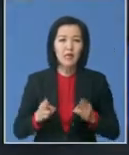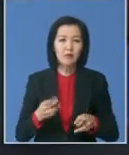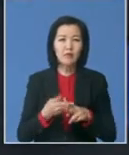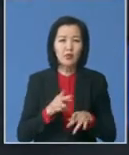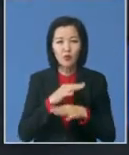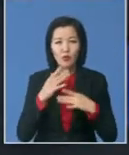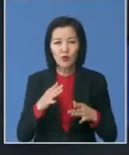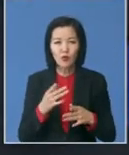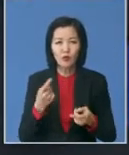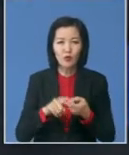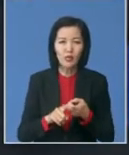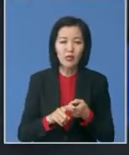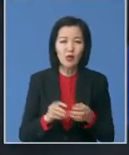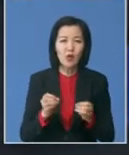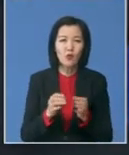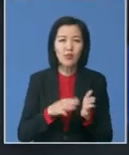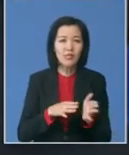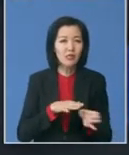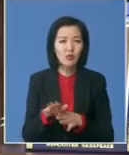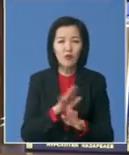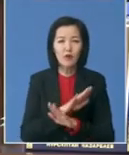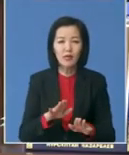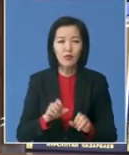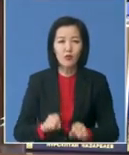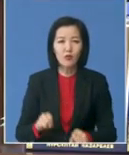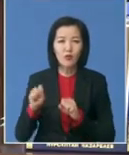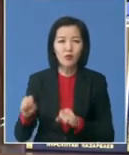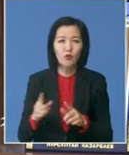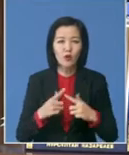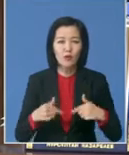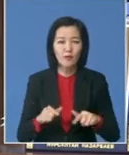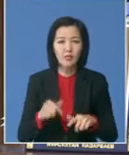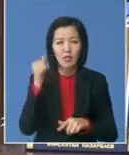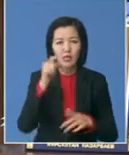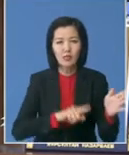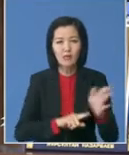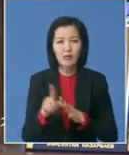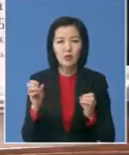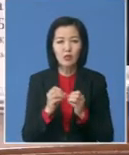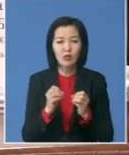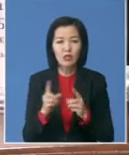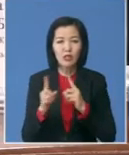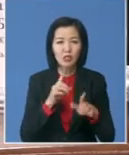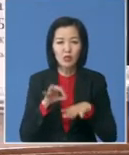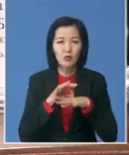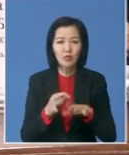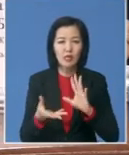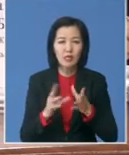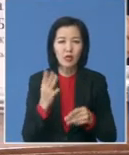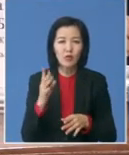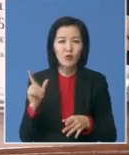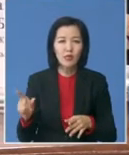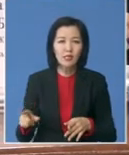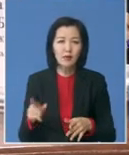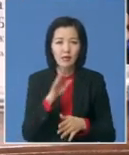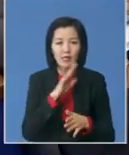жиілеп отыр. Осыған байланысты кәмелетке толмағандар құқығын қорғау комиссиясы жыл басынан бері 10 шақты жиын өткізген. Нәтижесінде 4